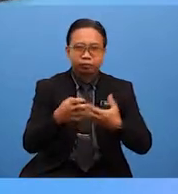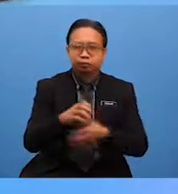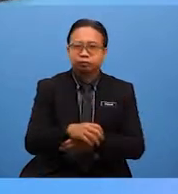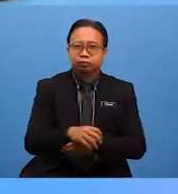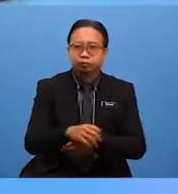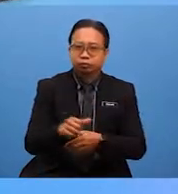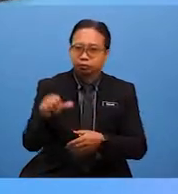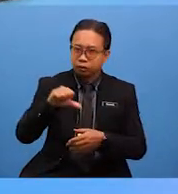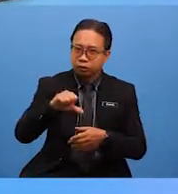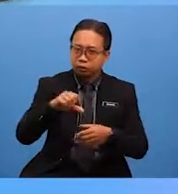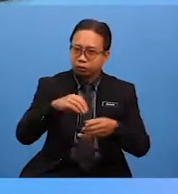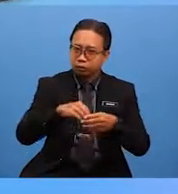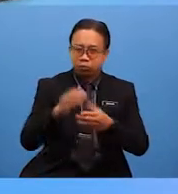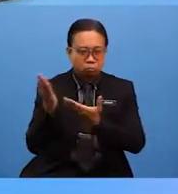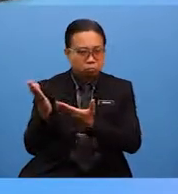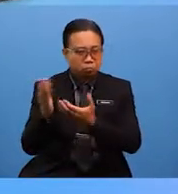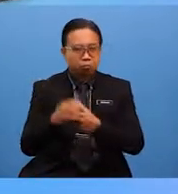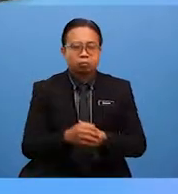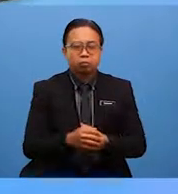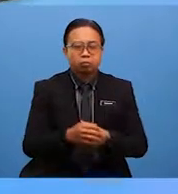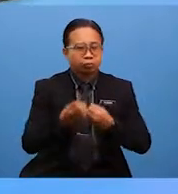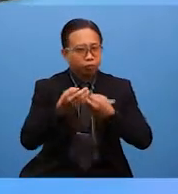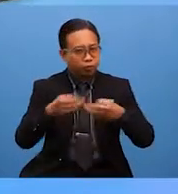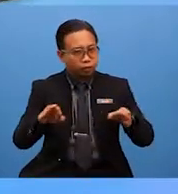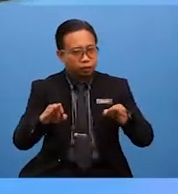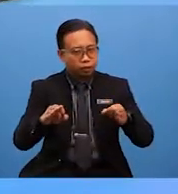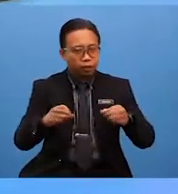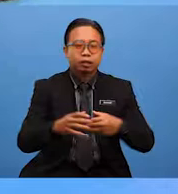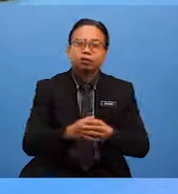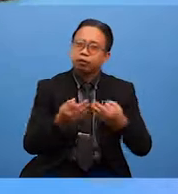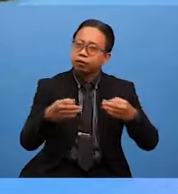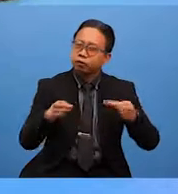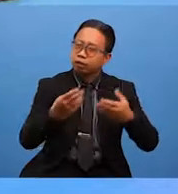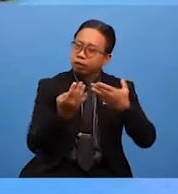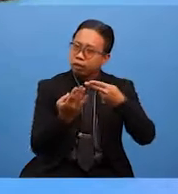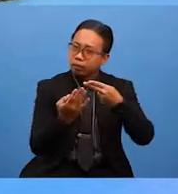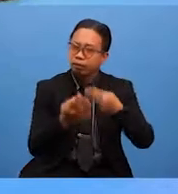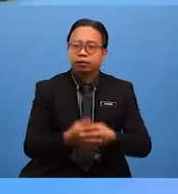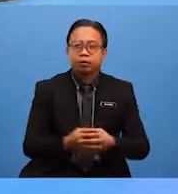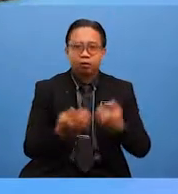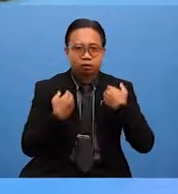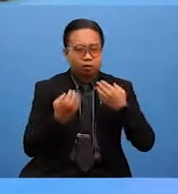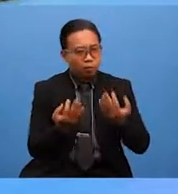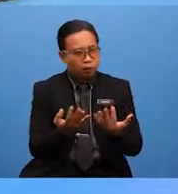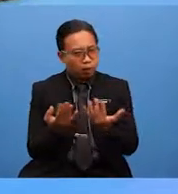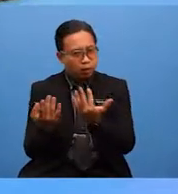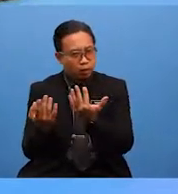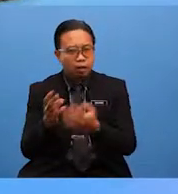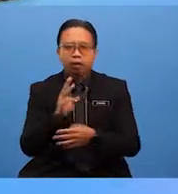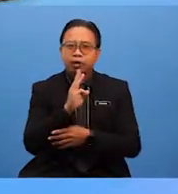dan ketuhar juga membebaskan Habel bahan yang terbakar seperti unggun api